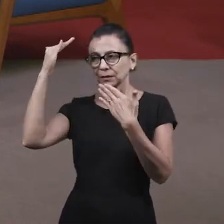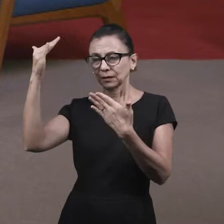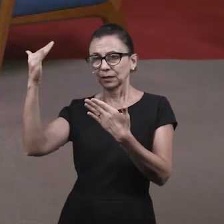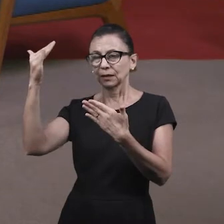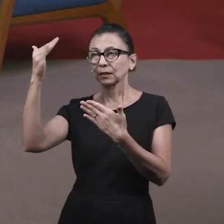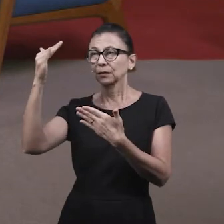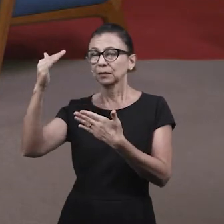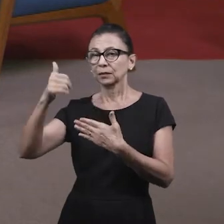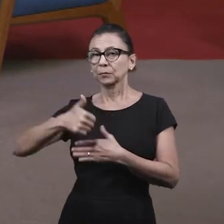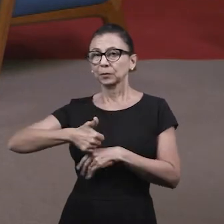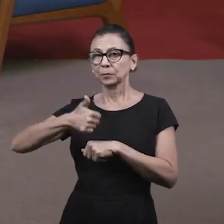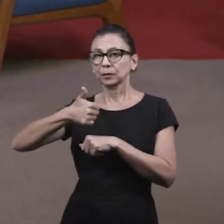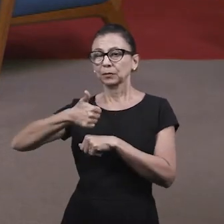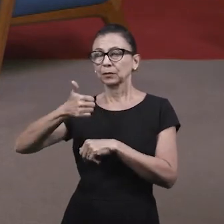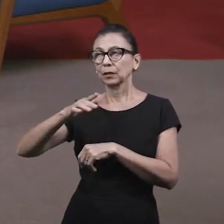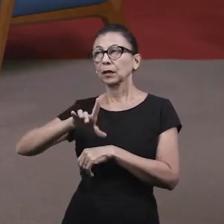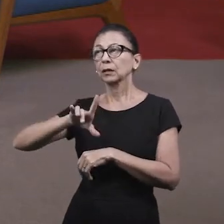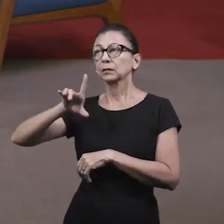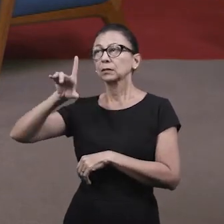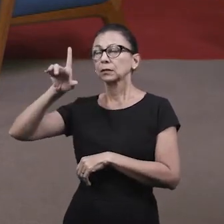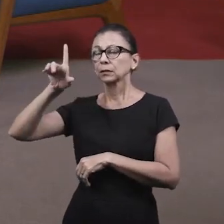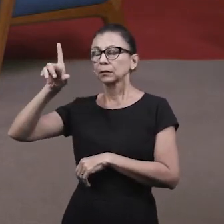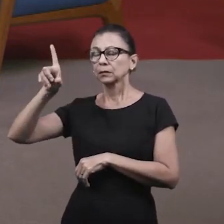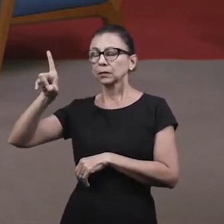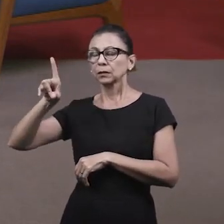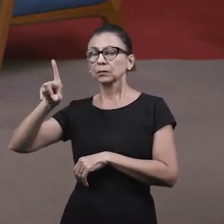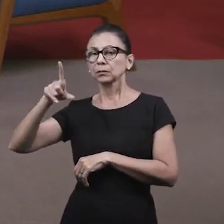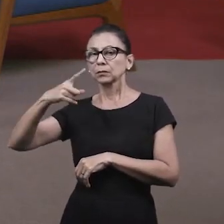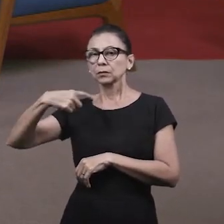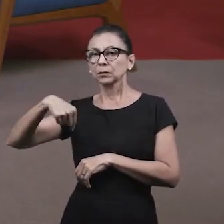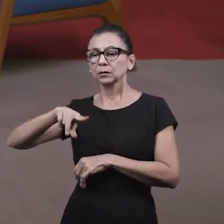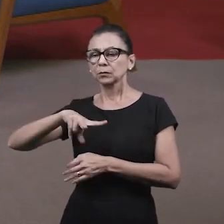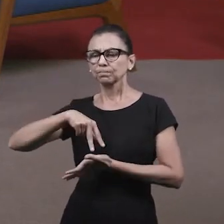du Saint-Esprit. Et je souhaite à tous